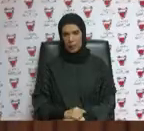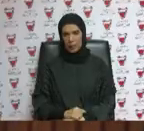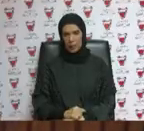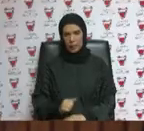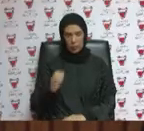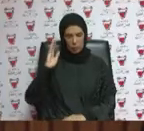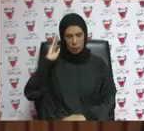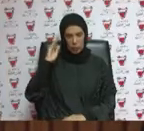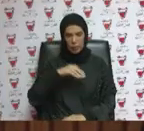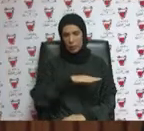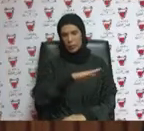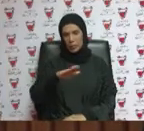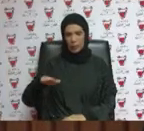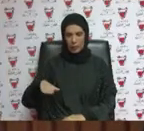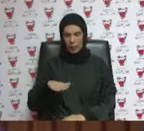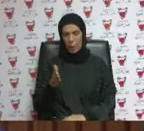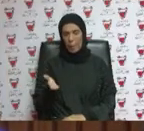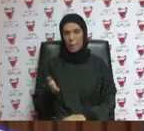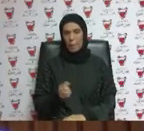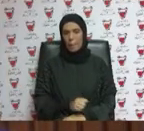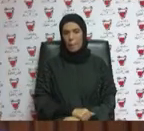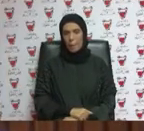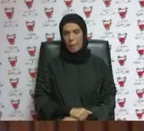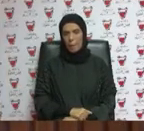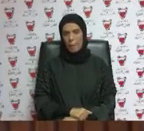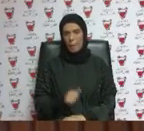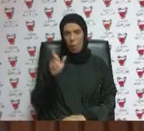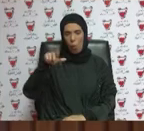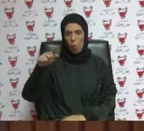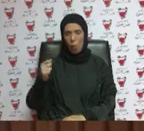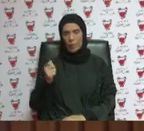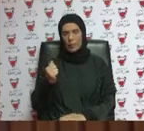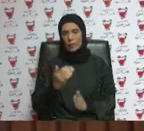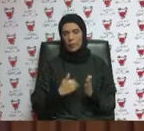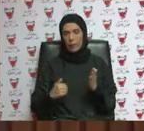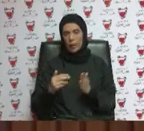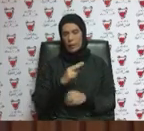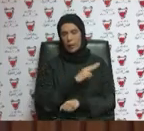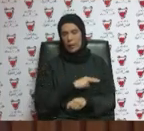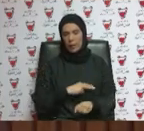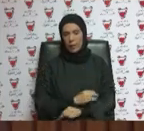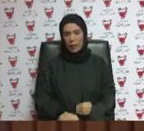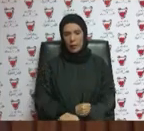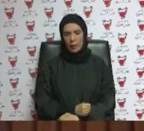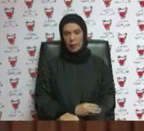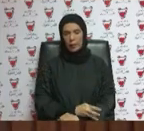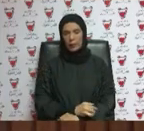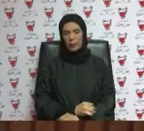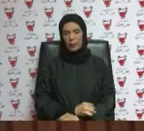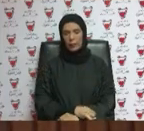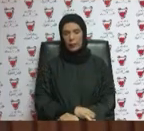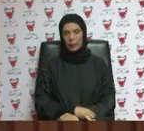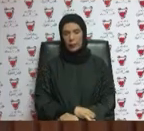وشكرا لجميع الموجودين، سعادة وزير المالية والأعضاء الكرام. الحقيقة أنه